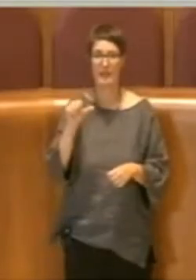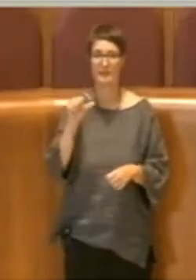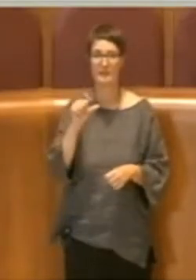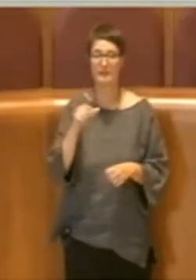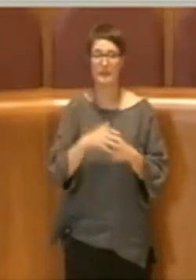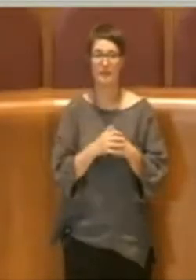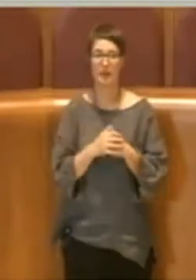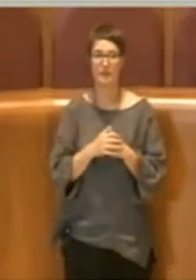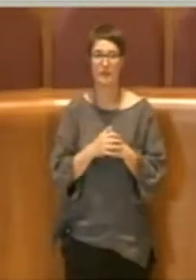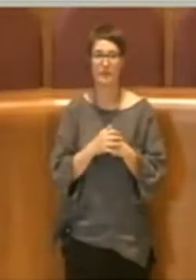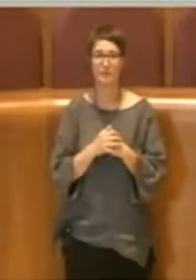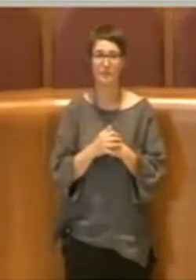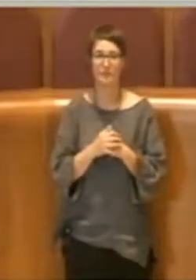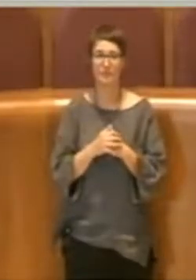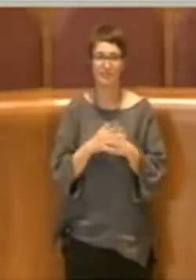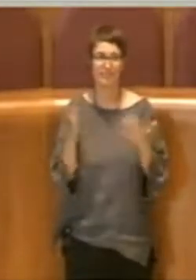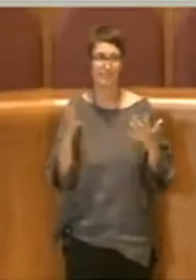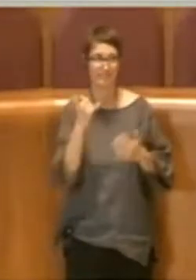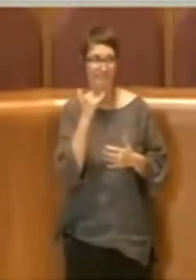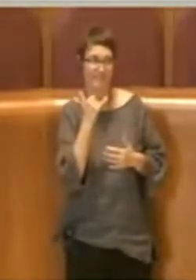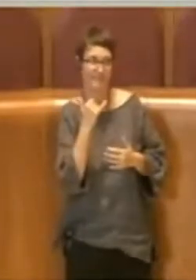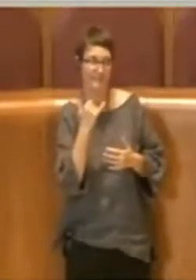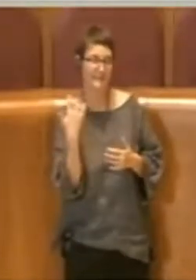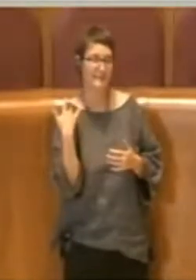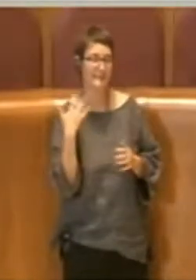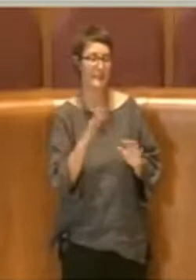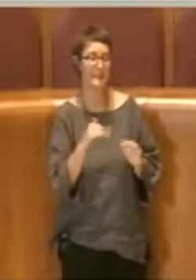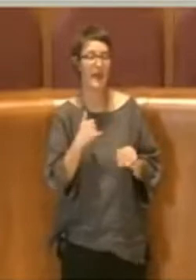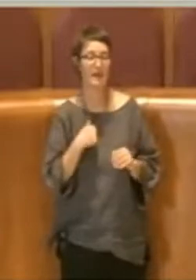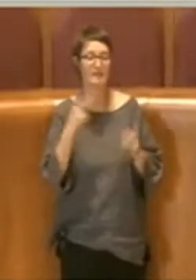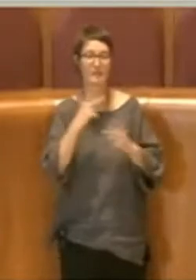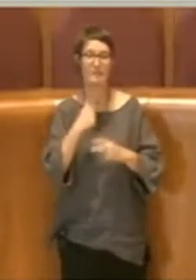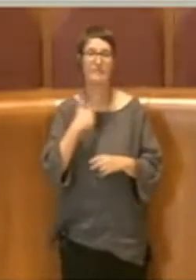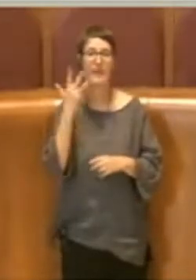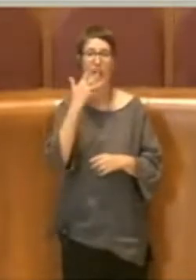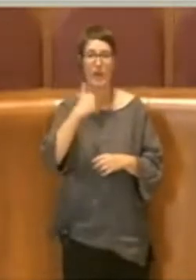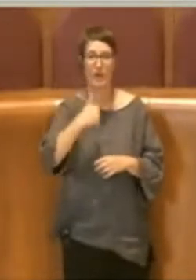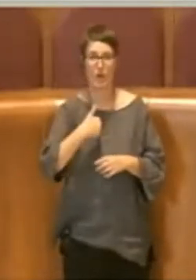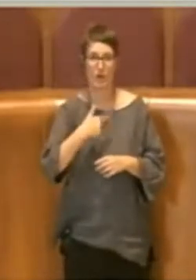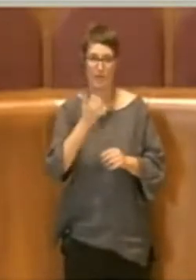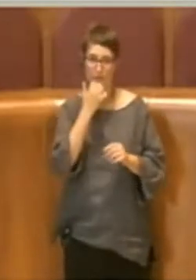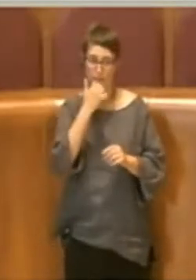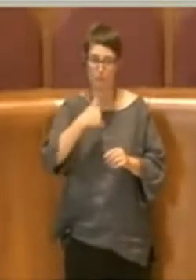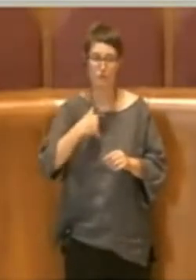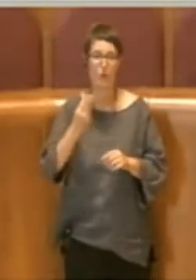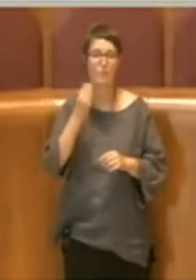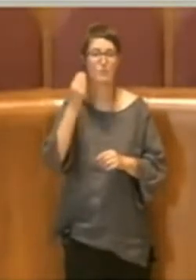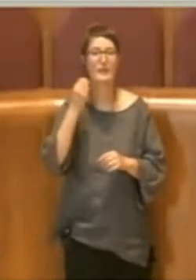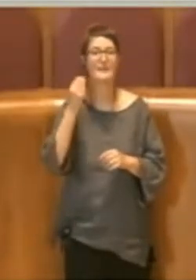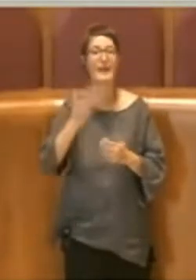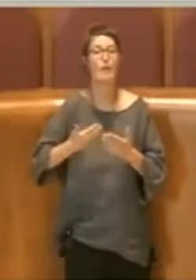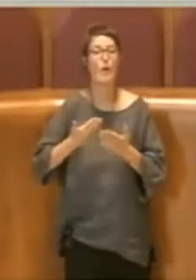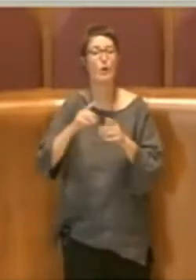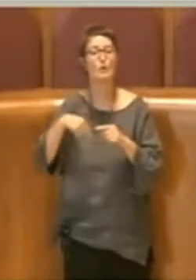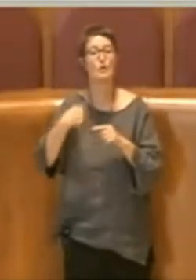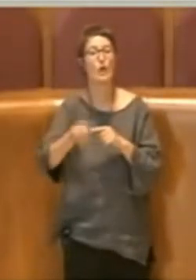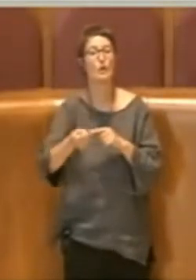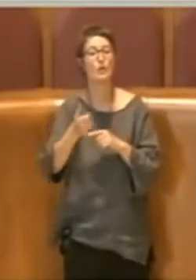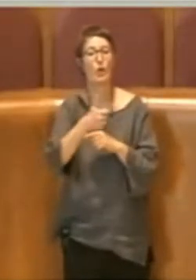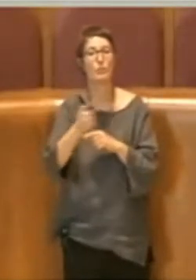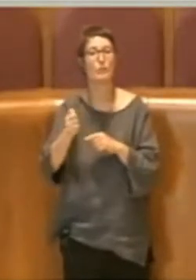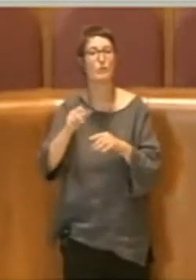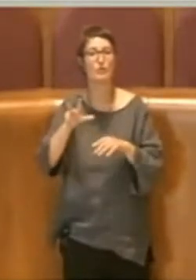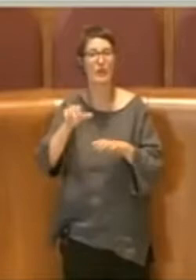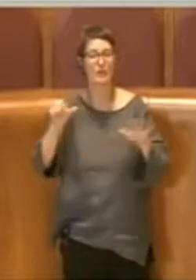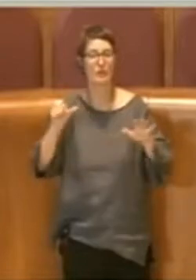Esatto, Presidente, grazie per questa possibilità. In realtà è stato un mio errore, me ne scuso. Pensavo fossimo alla mozione successiva, la 236, vedendo parlare il consigliere Zanola